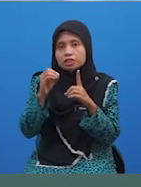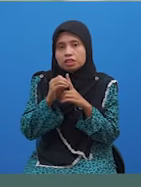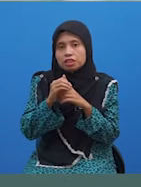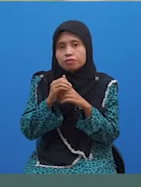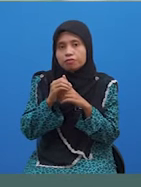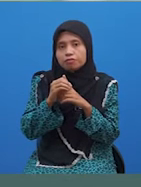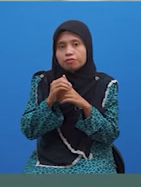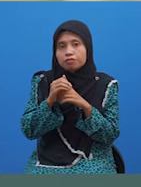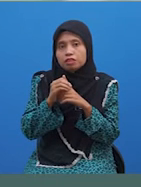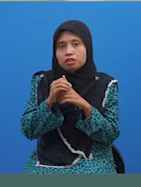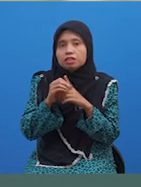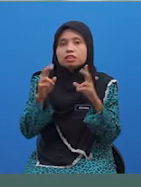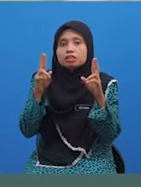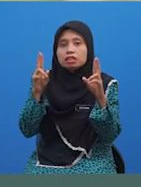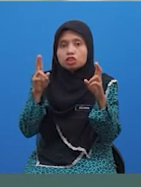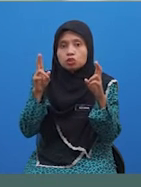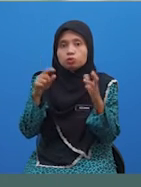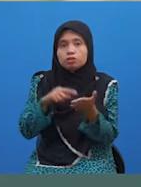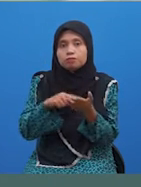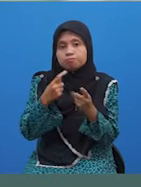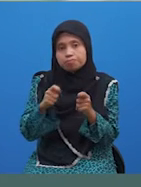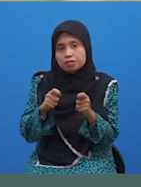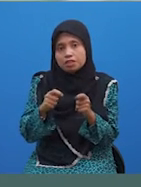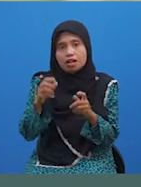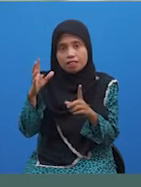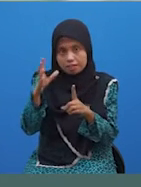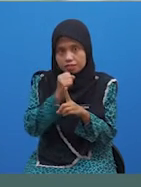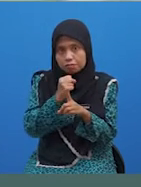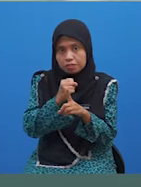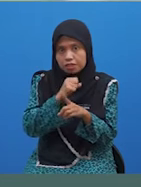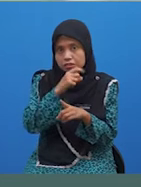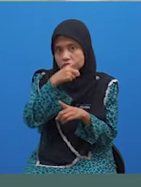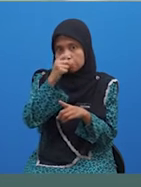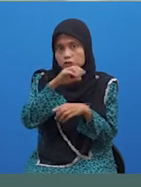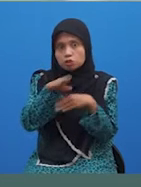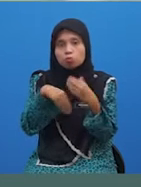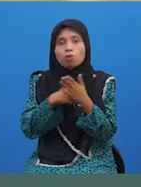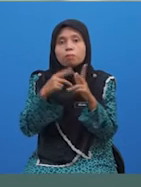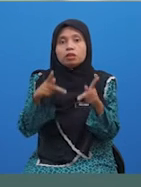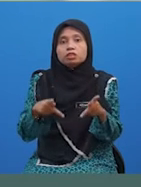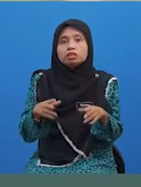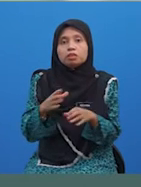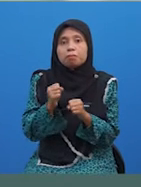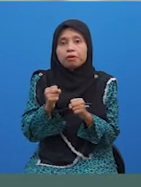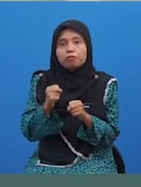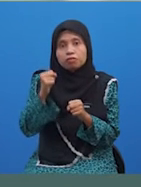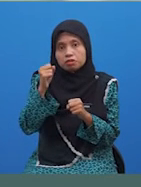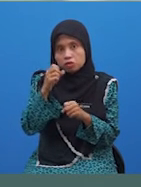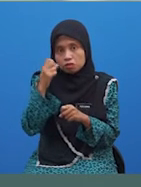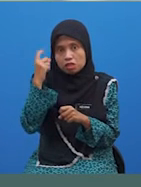Objektif pembelajaran kita tentang topik ini telah tercapai kerana para pelajar dapat menguasai